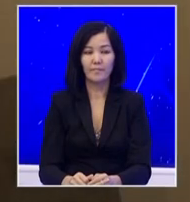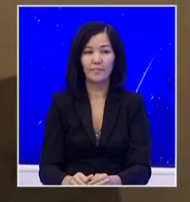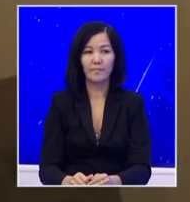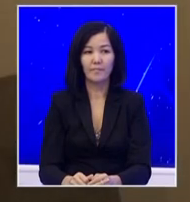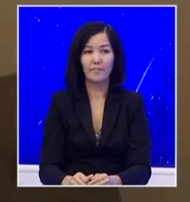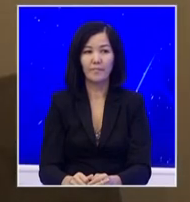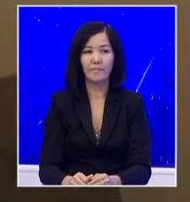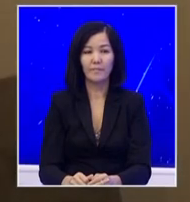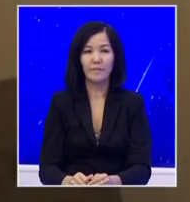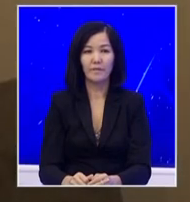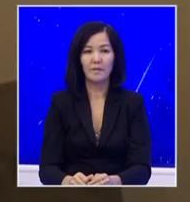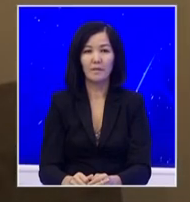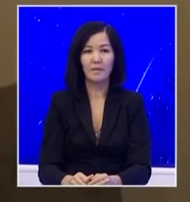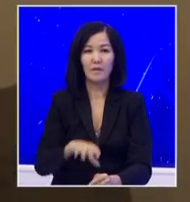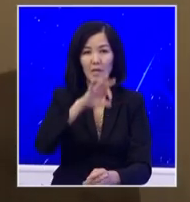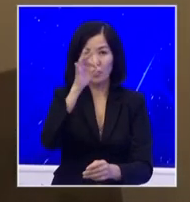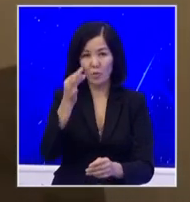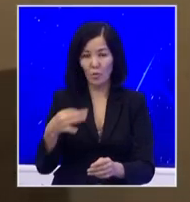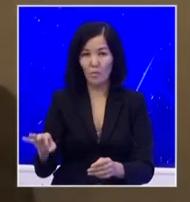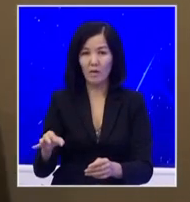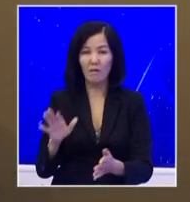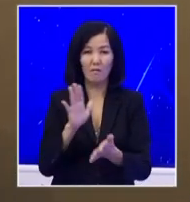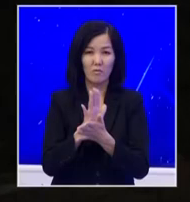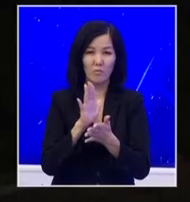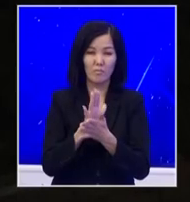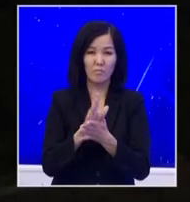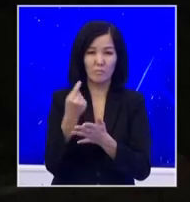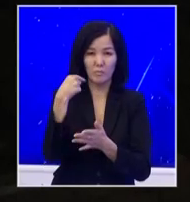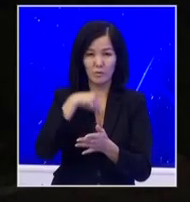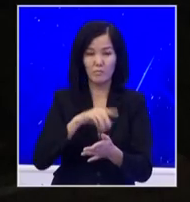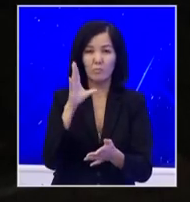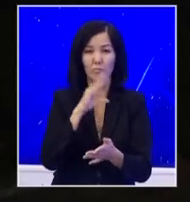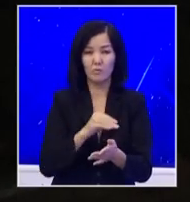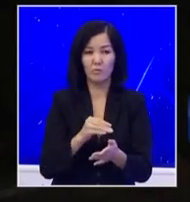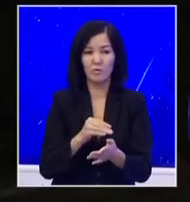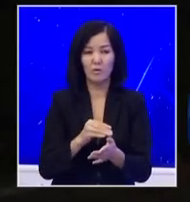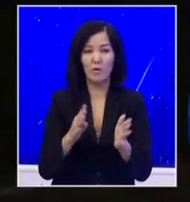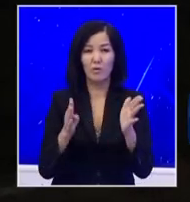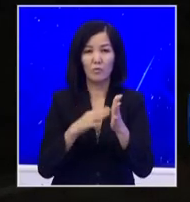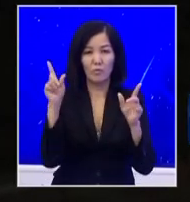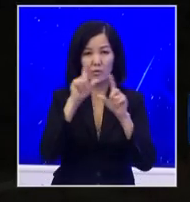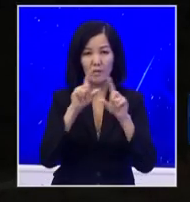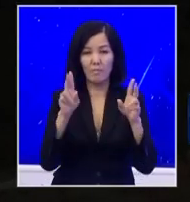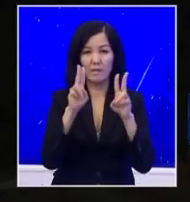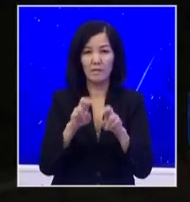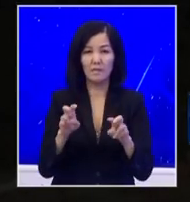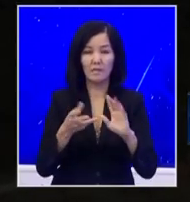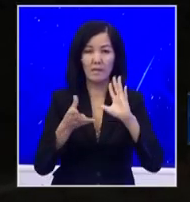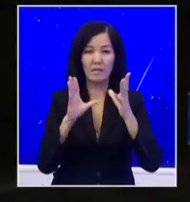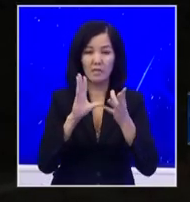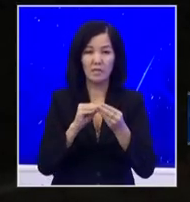это бактерия кіреді? Бестама вирустар қанша кіреді? 9 объектісі бойынша